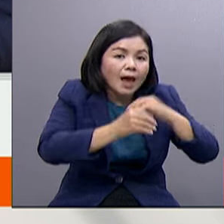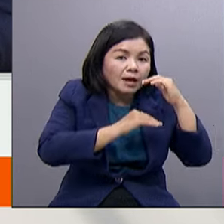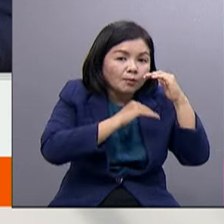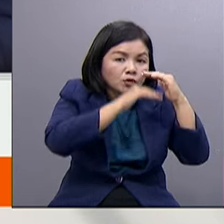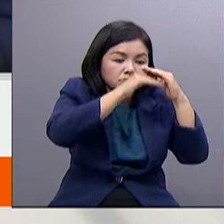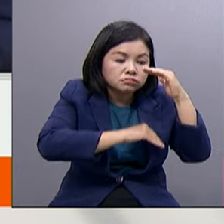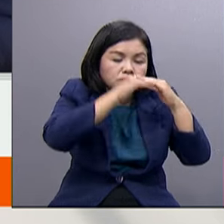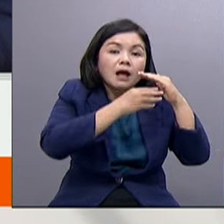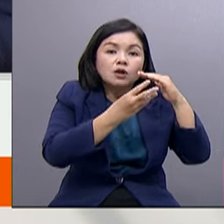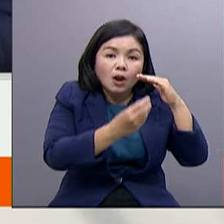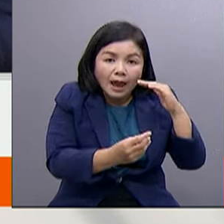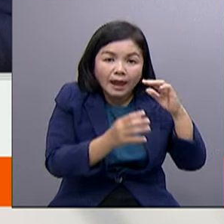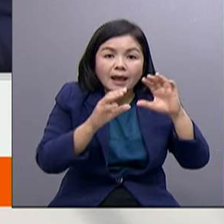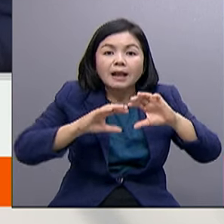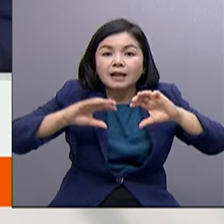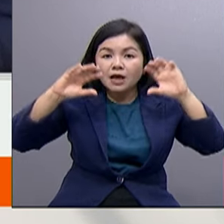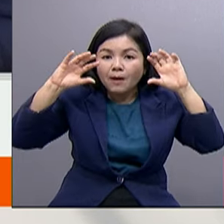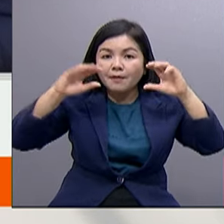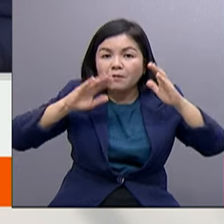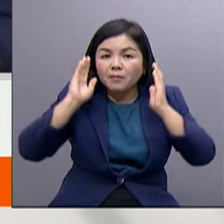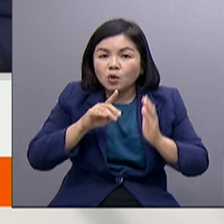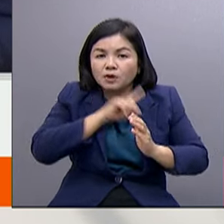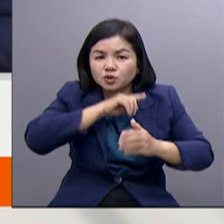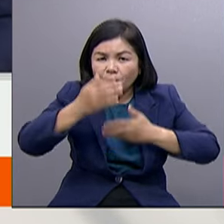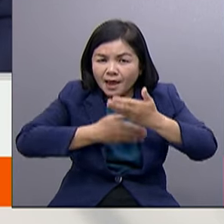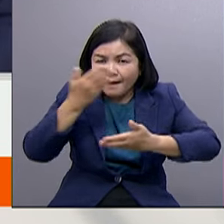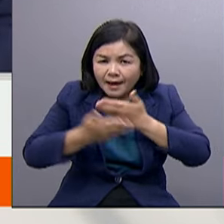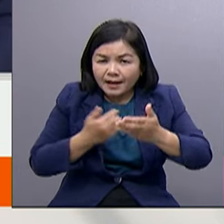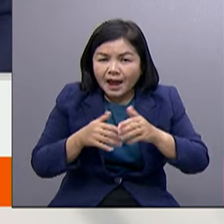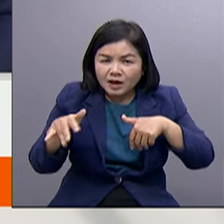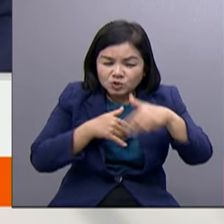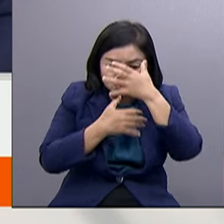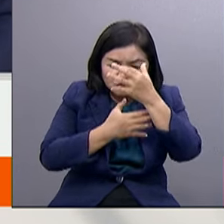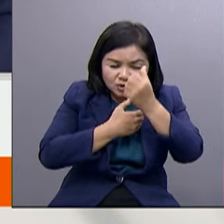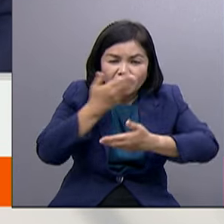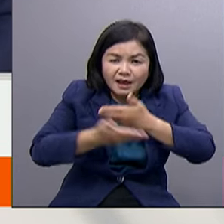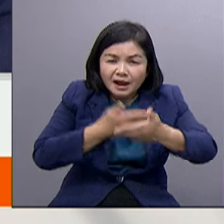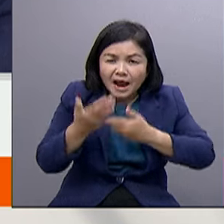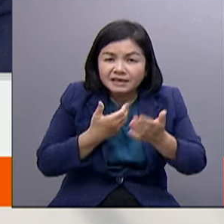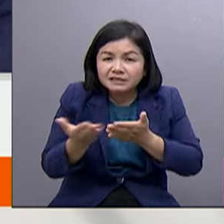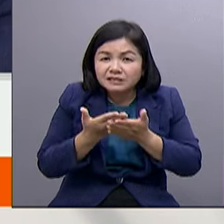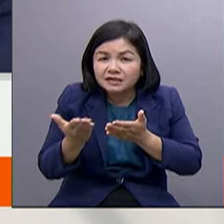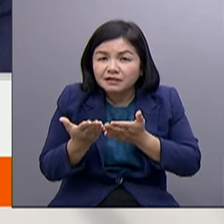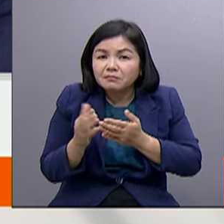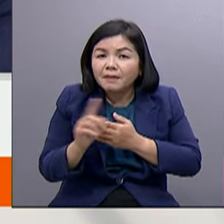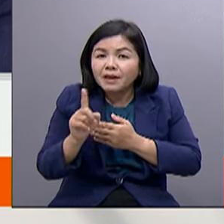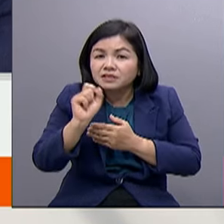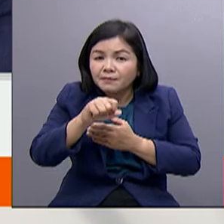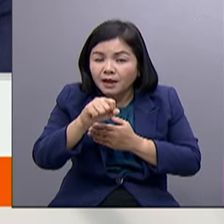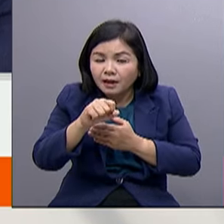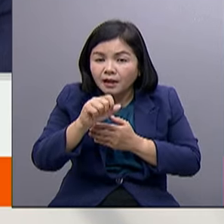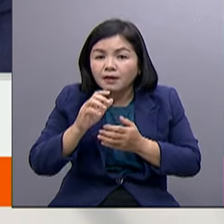ายเป็นผู้เล่นในเชิงที่สำคัญในการกระตุ้นให้คนอยากเล่นการพนันเสี่ยงโชคนะคะ